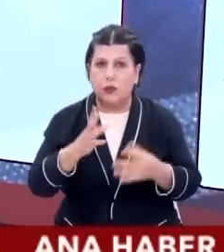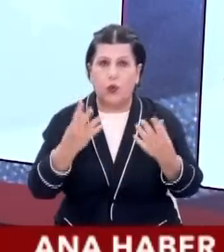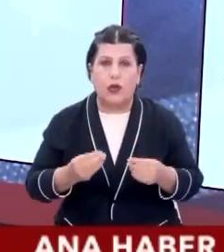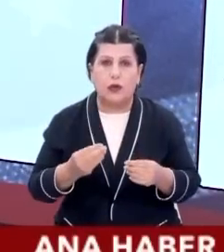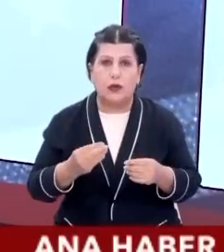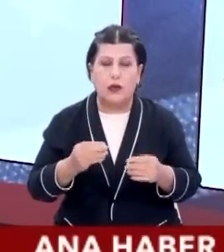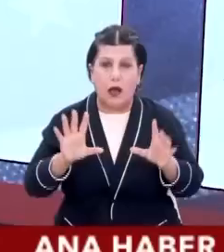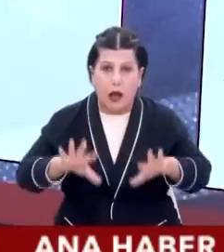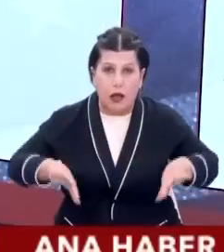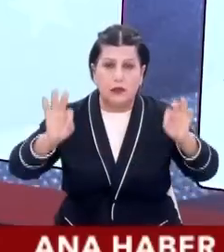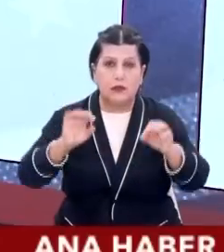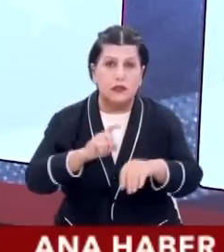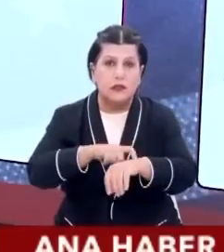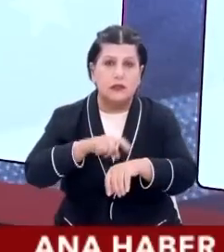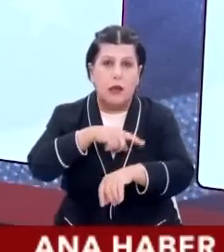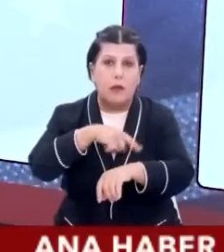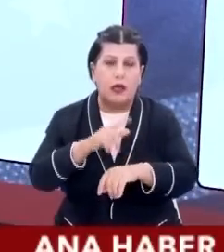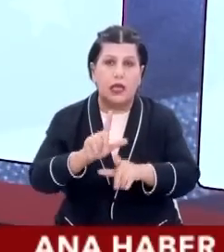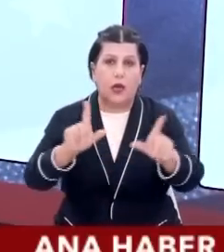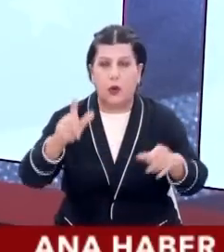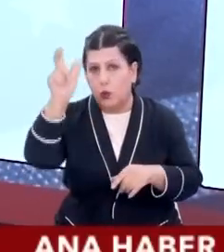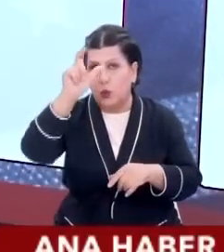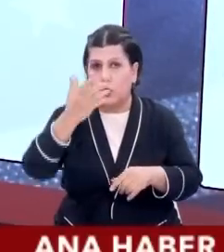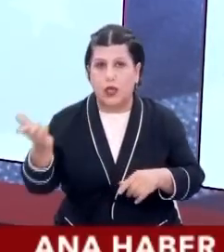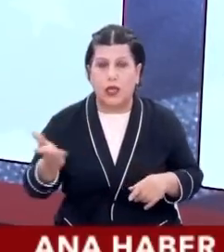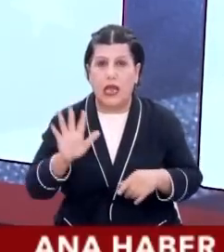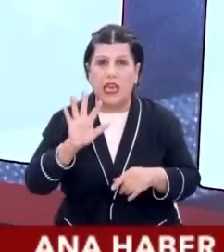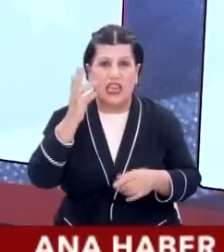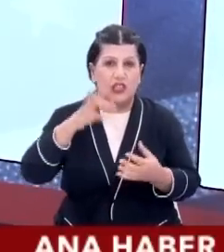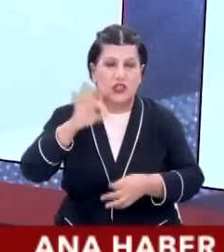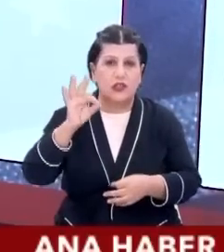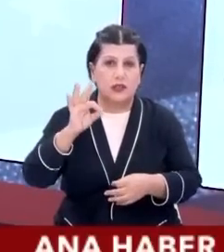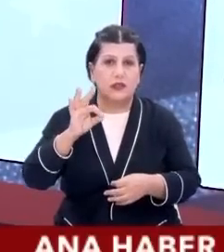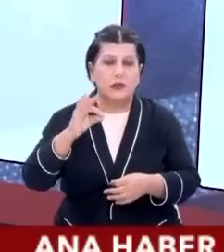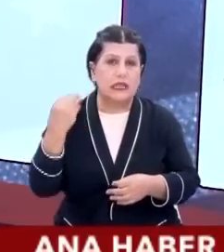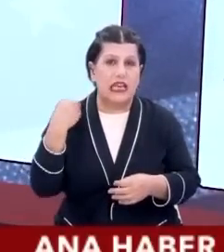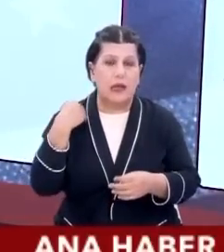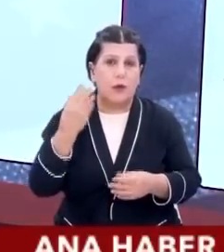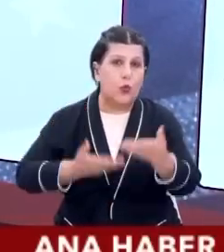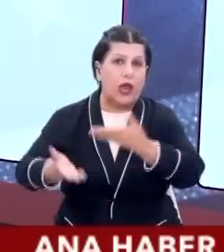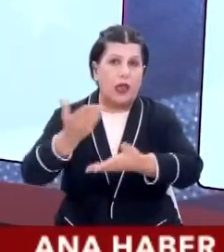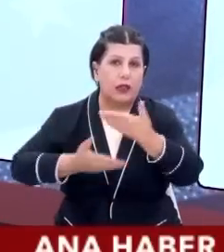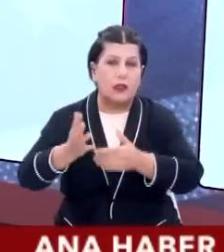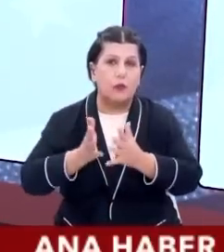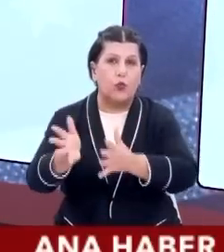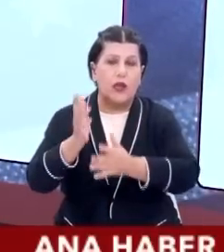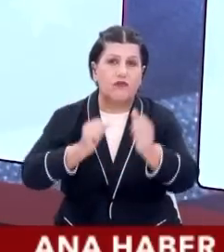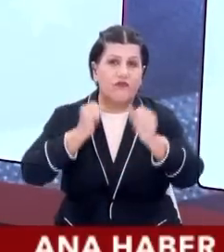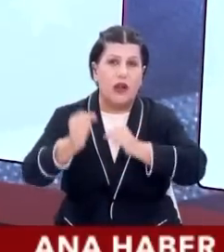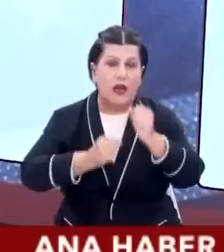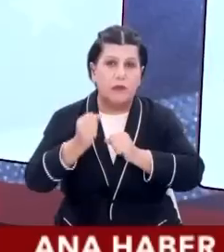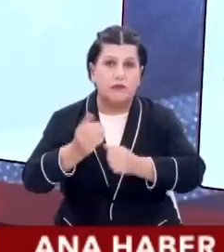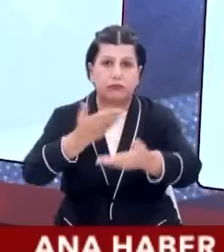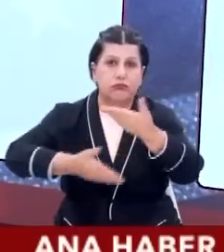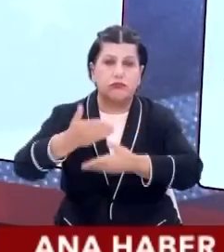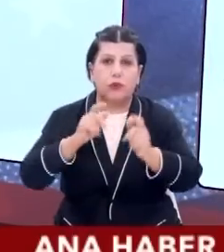tedarikte zaman gerekiyor Türkiye'ye 50 kişilik vakit yeni bir üretim bandı yeni bir ekip takviyesi yapmış